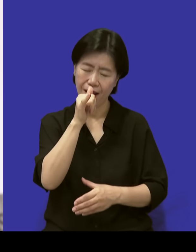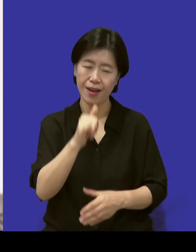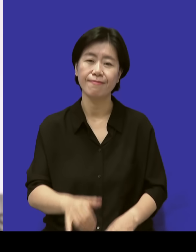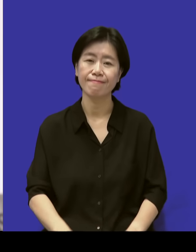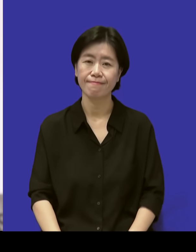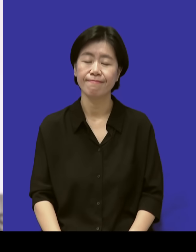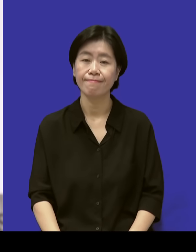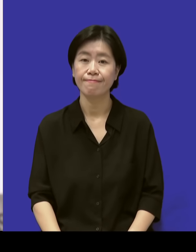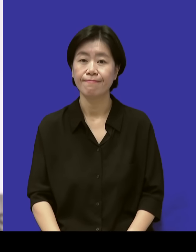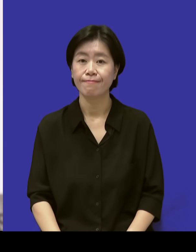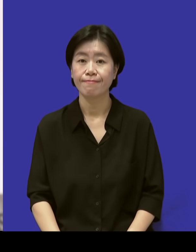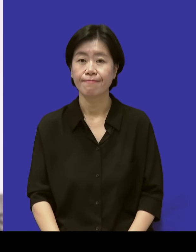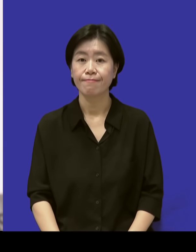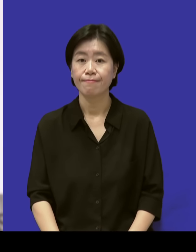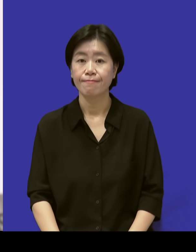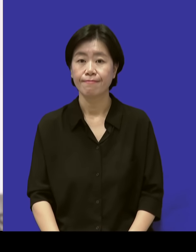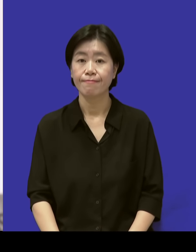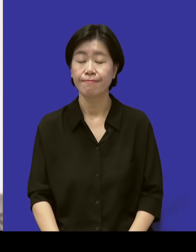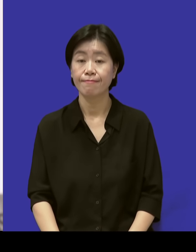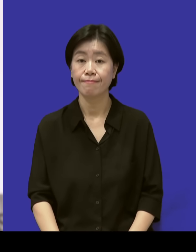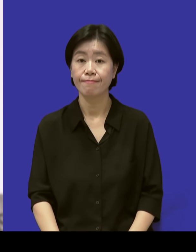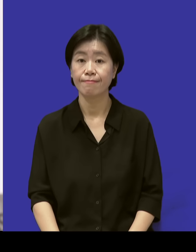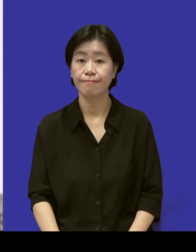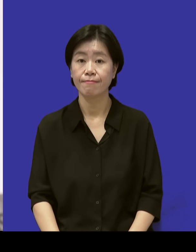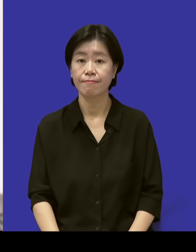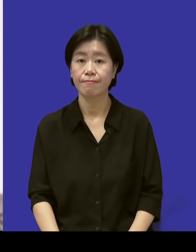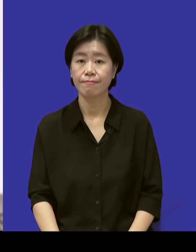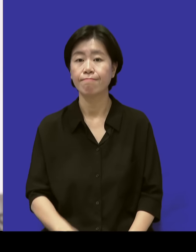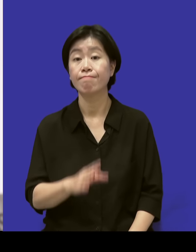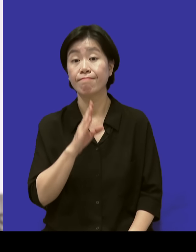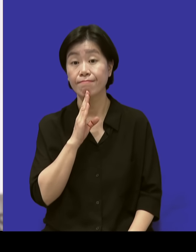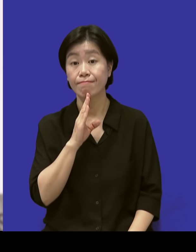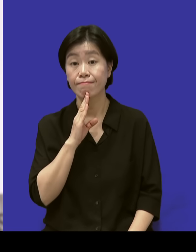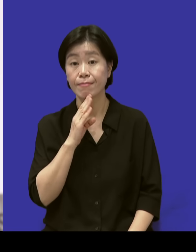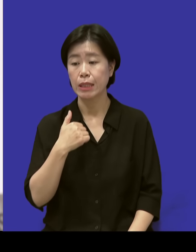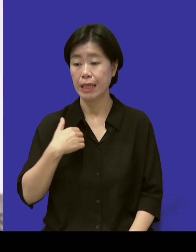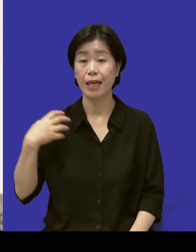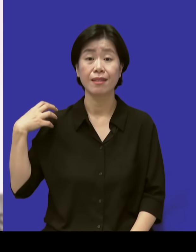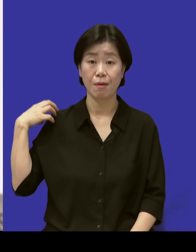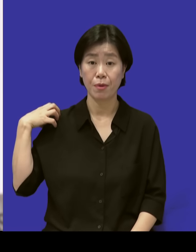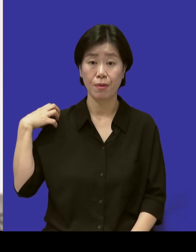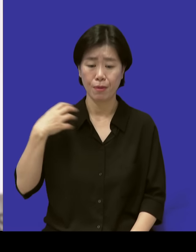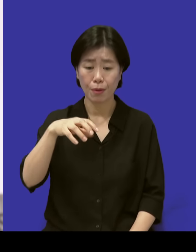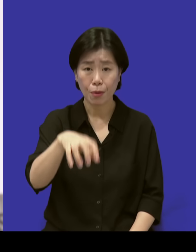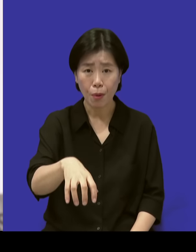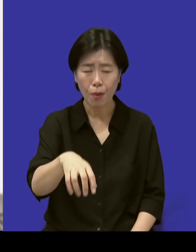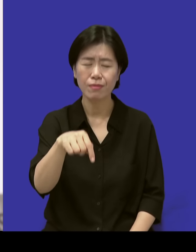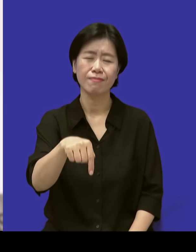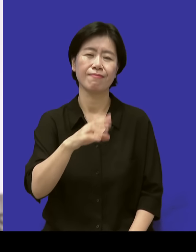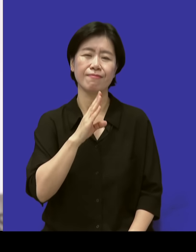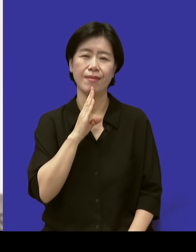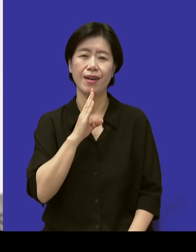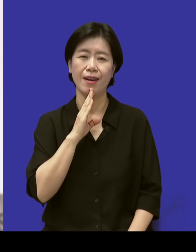극률하게 여겨지는 그런 마음이 생기더라고요. 그래서 네. 아 나의 사명지가 여기가 맞구나 이런